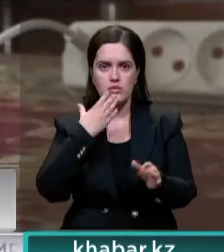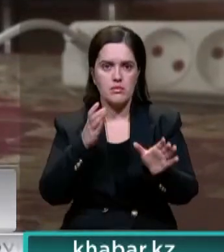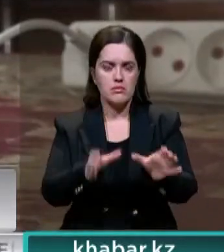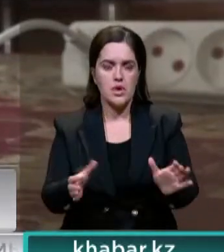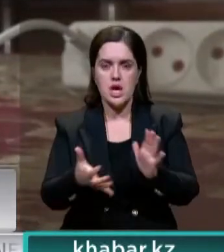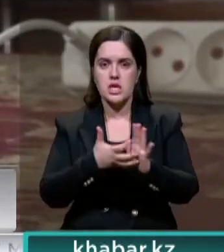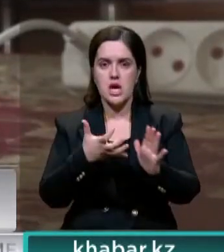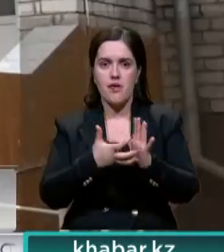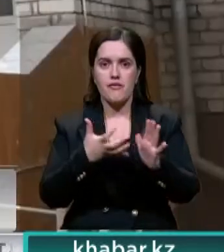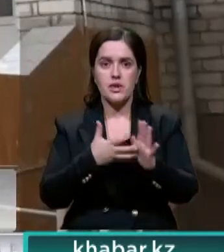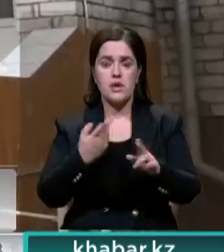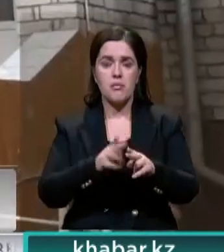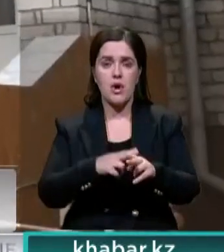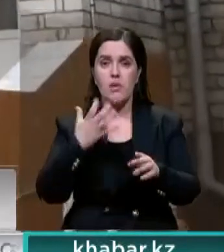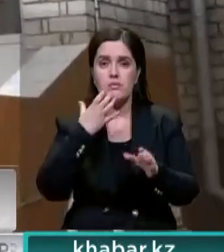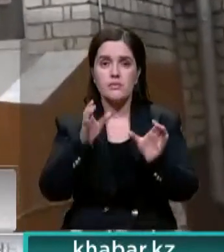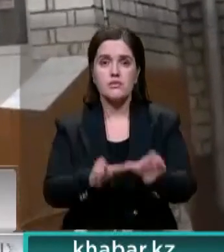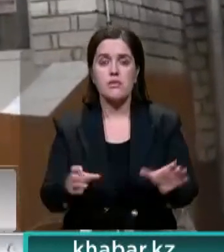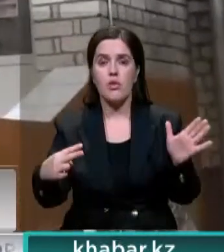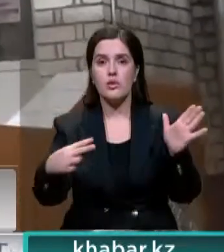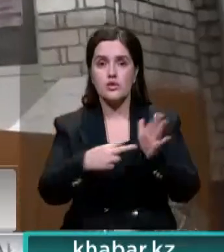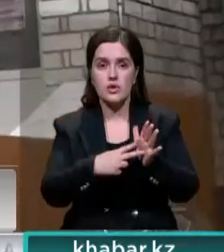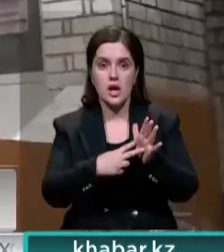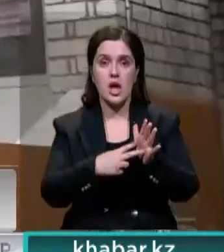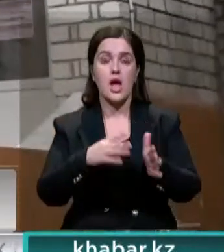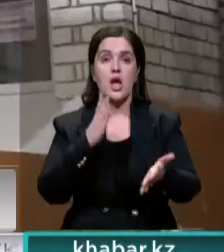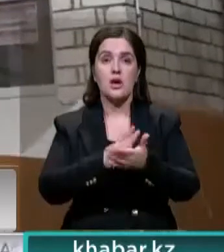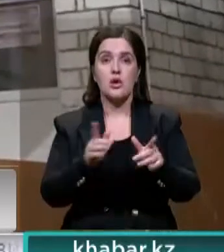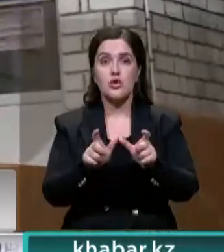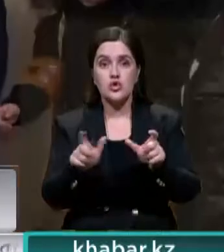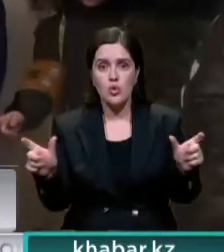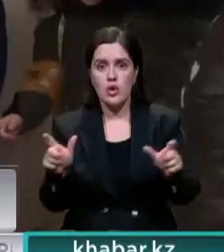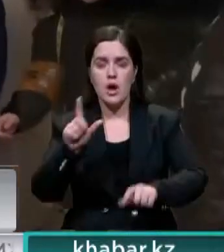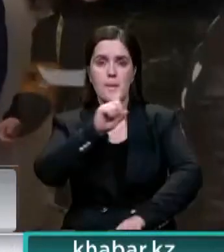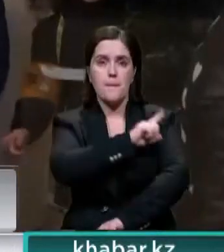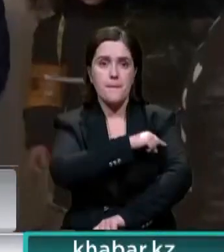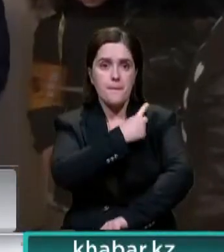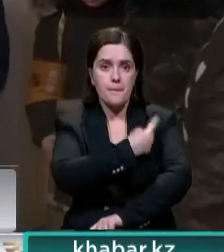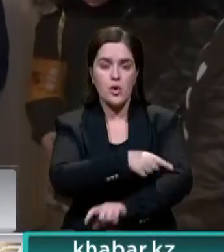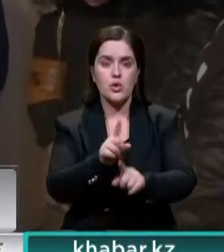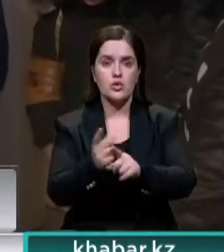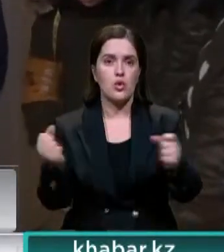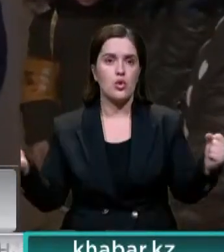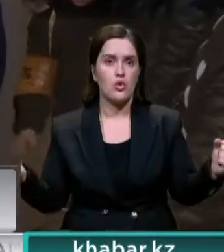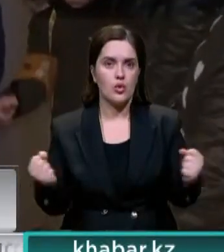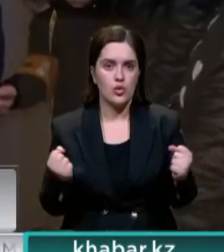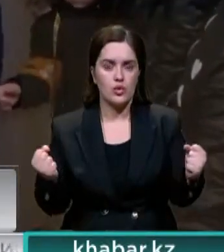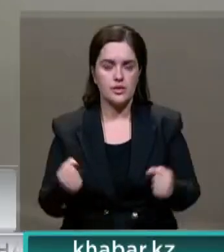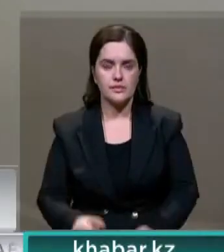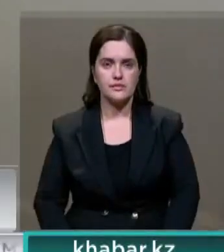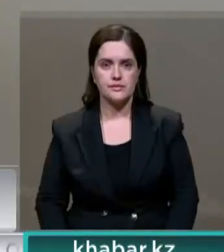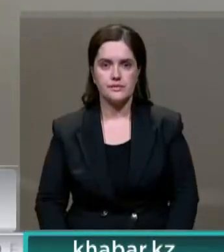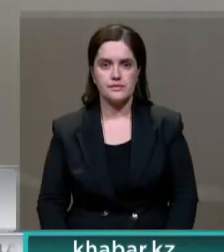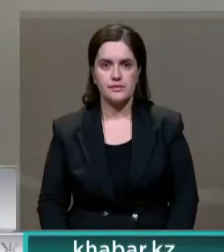жители вынуждены пользоваться обогревателями. Холодно и в соцобъектах. Зайдя в здание поликлиники, без кольца не спешат снимать верхнюю